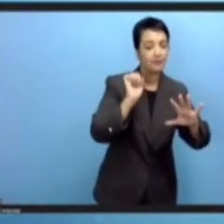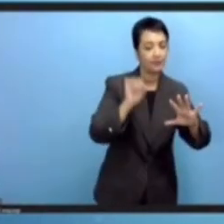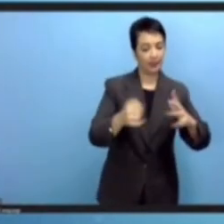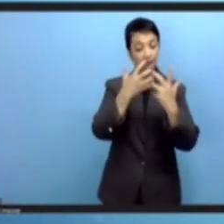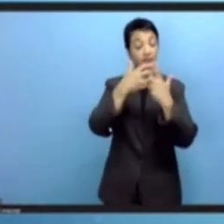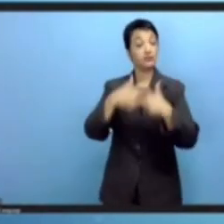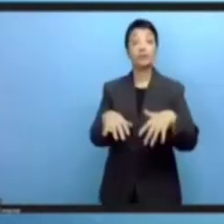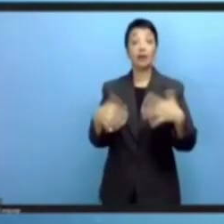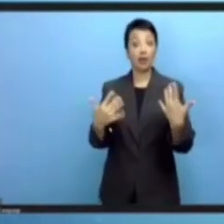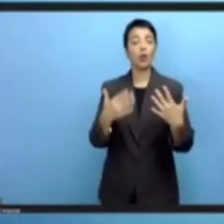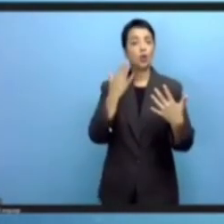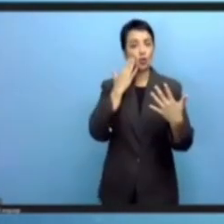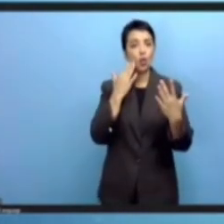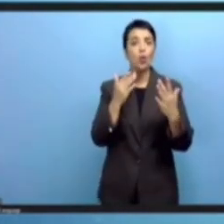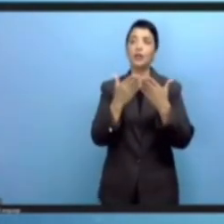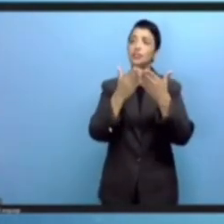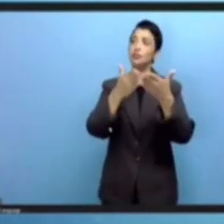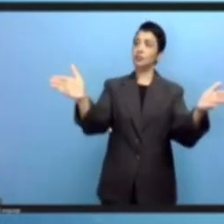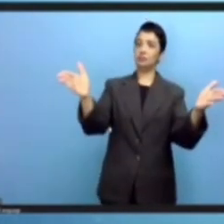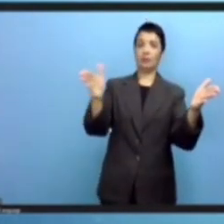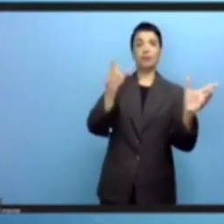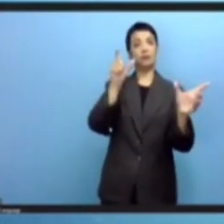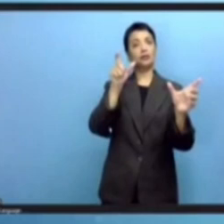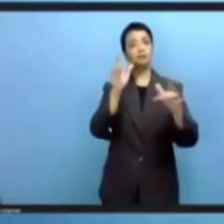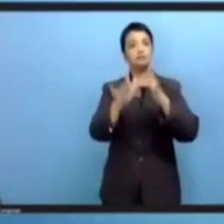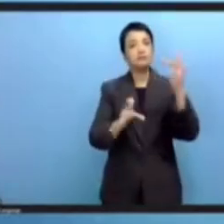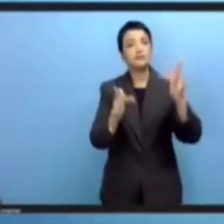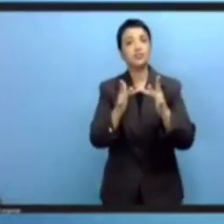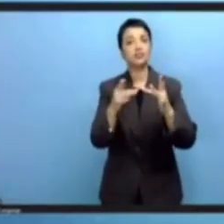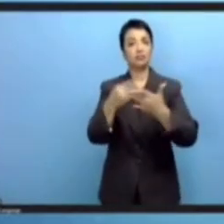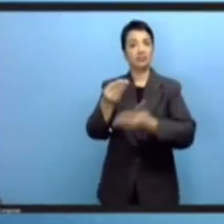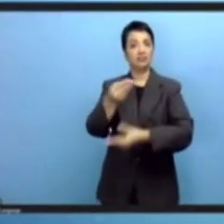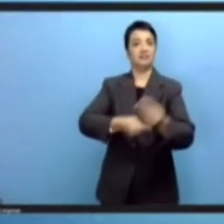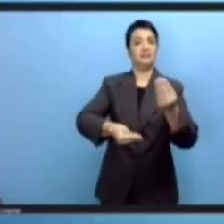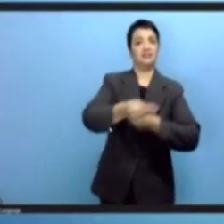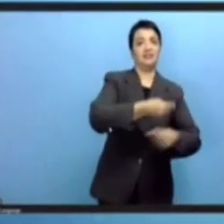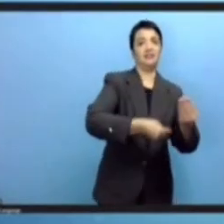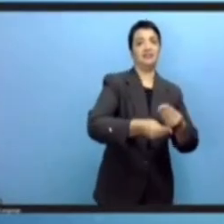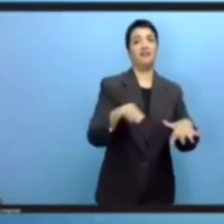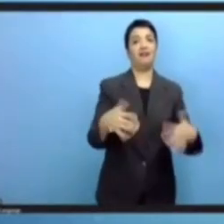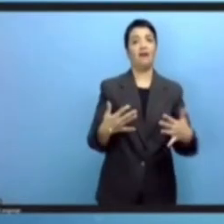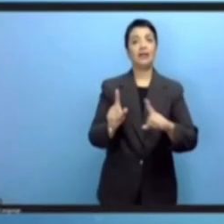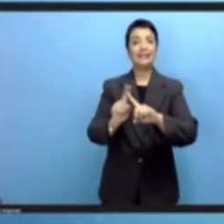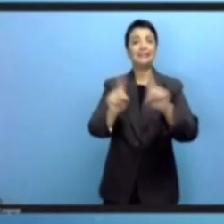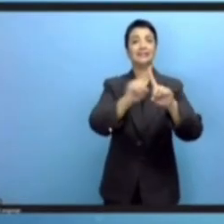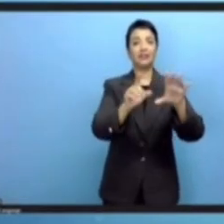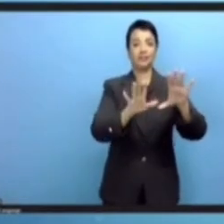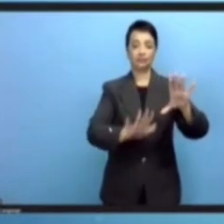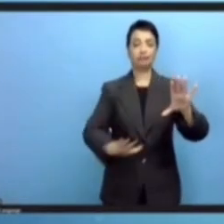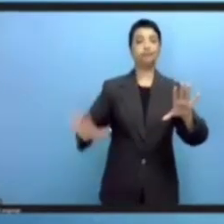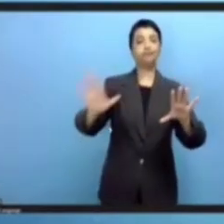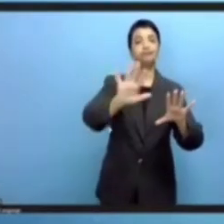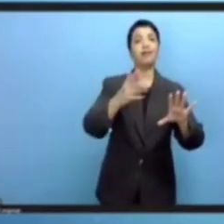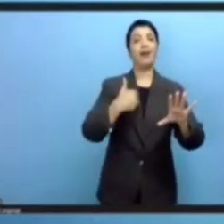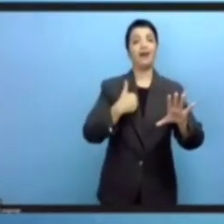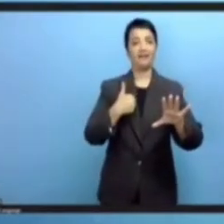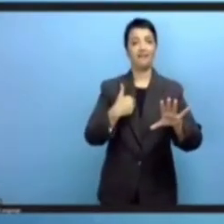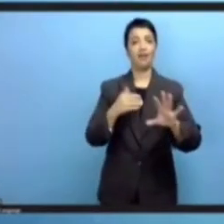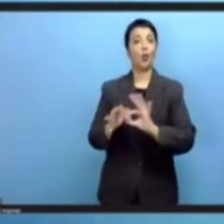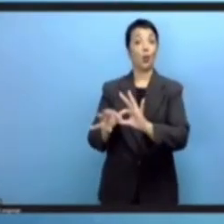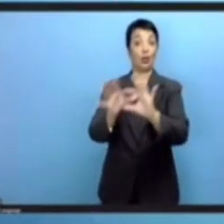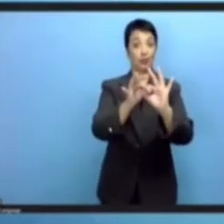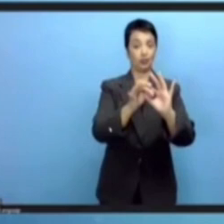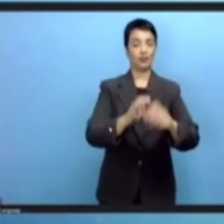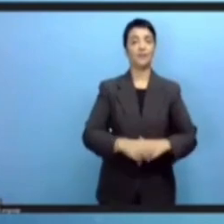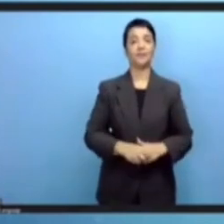être à faciliter en utilisant cette infrastructure publique, en mettant en place